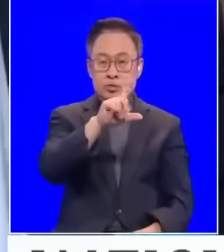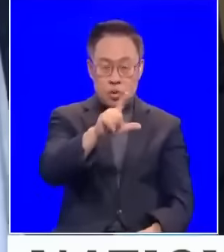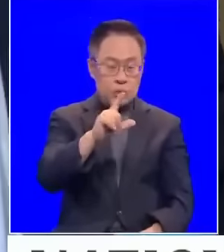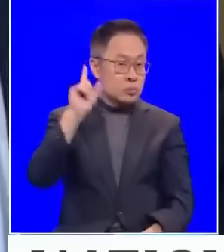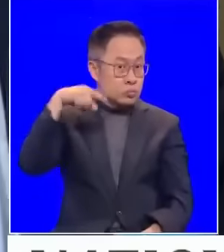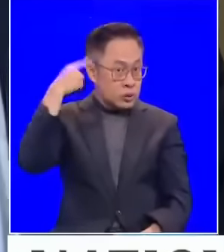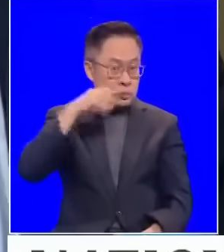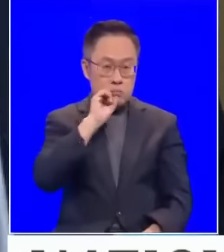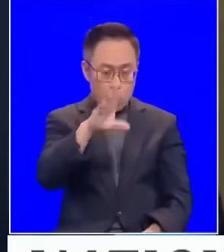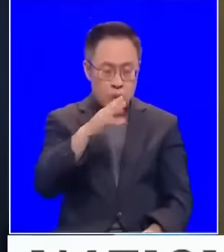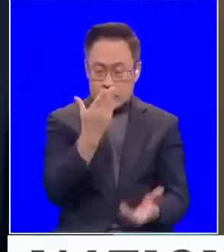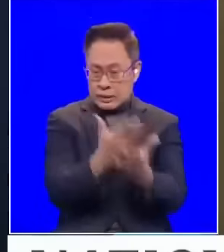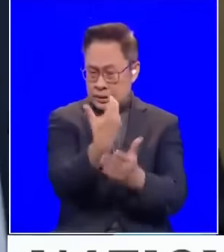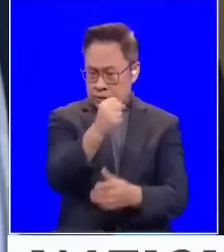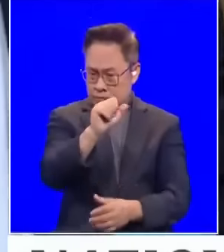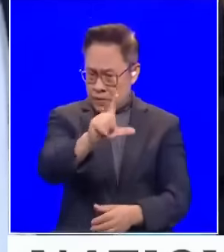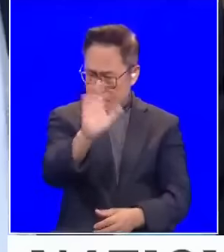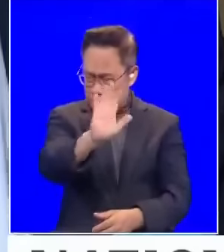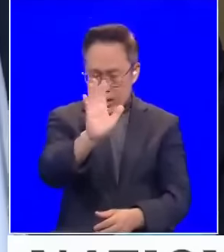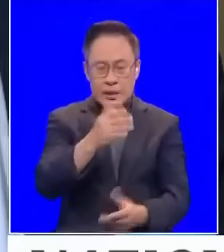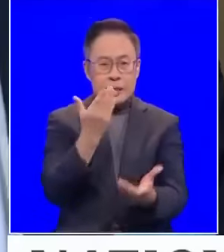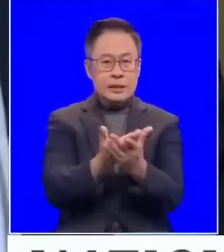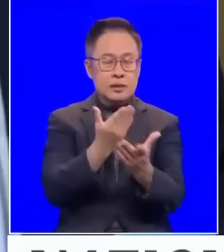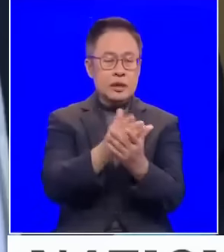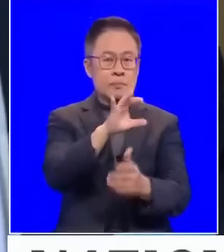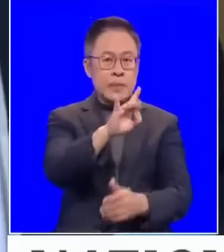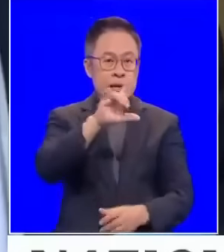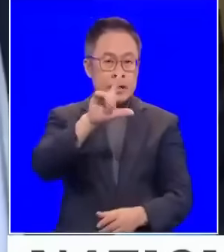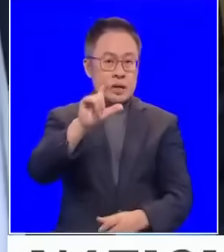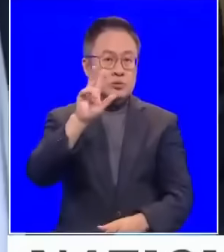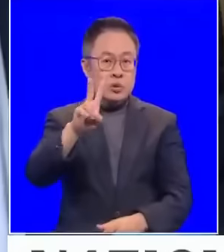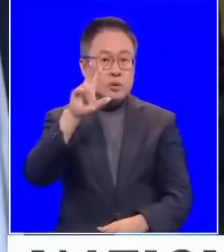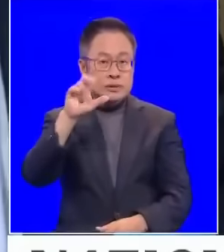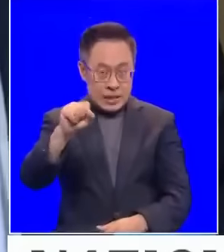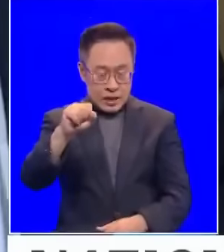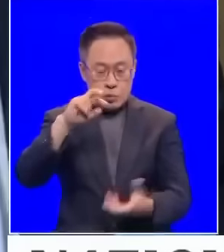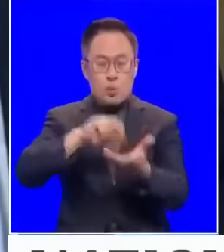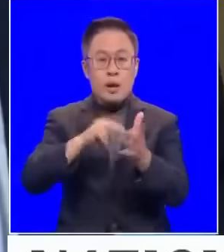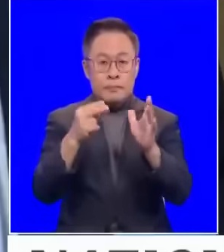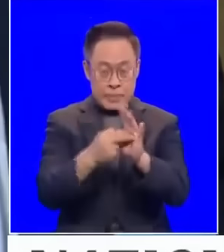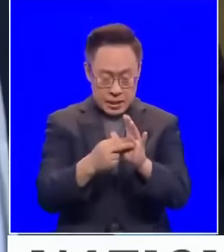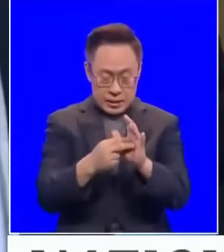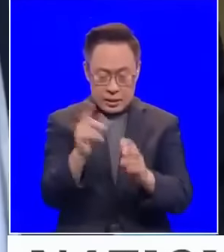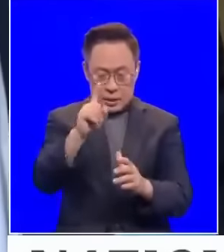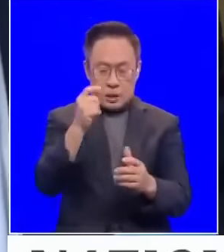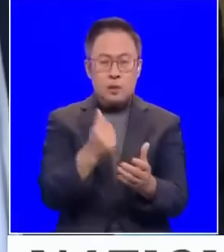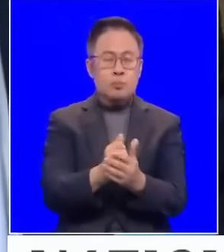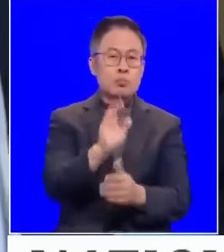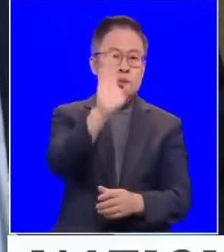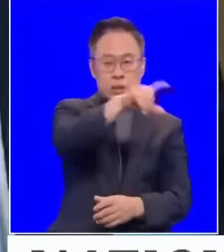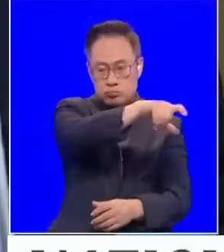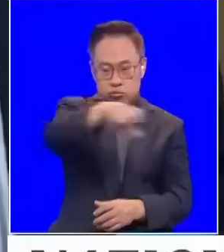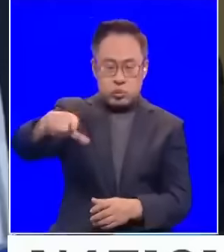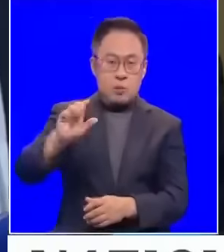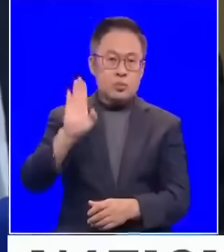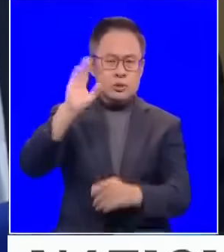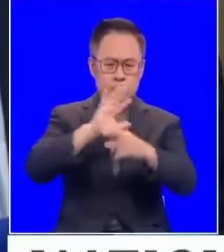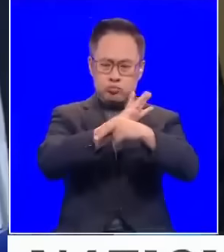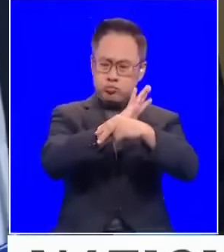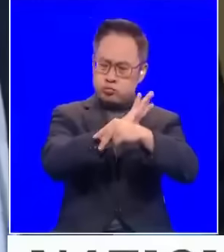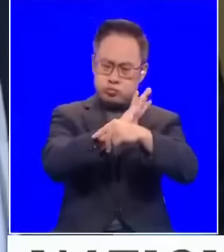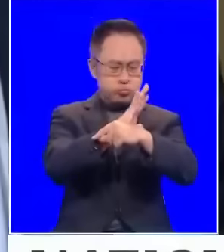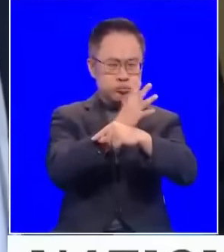าในส่วนนี้มีการเคลียร์กับผู้เสียหายโดยตรงอีกส่วนหนึ่งที่ทนายความฝั่งของบอสพอบอกว่าเหมือนเป็นเงินก้อนสุดท้